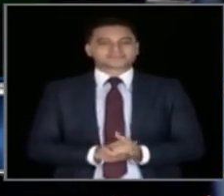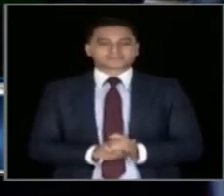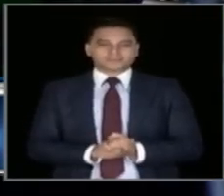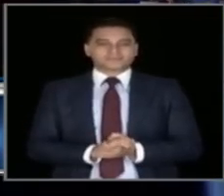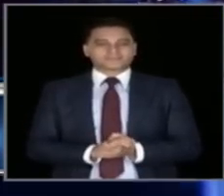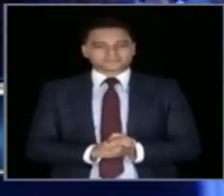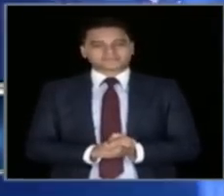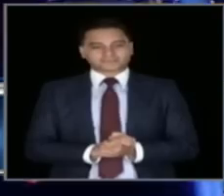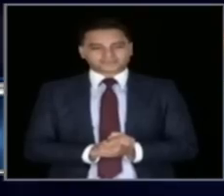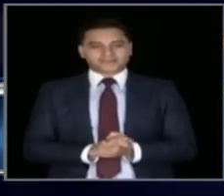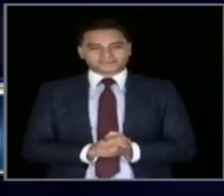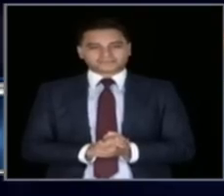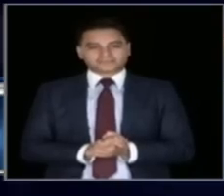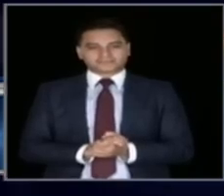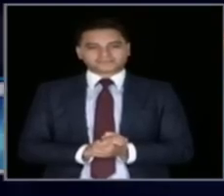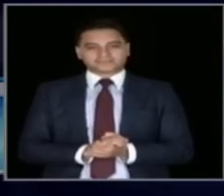برافو عليك.